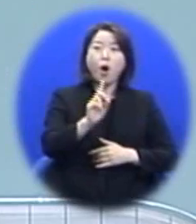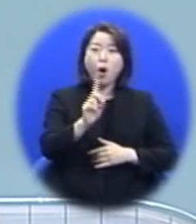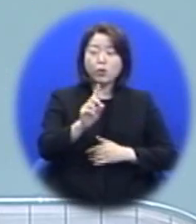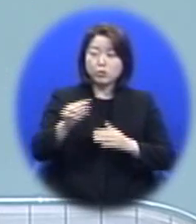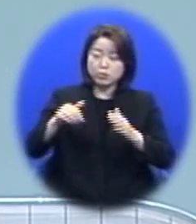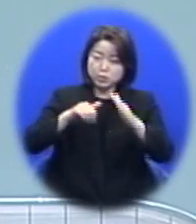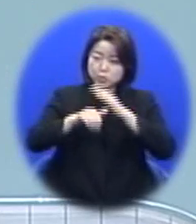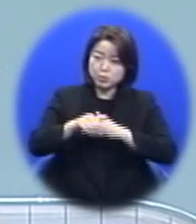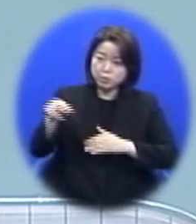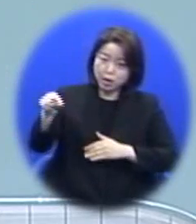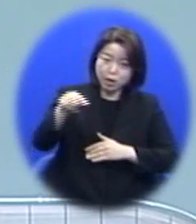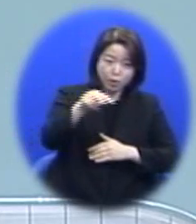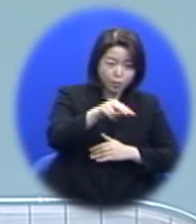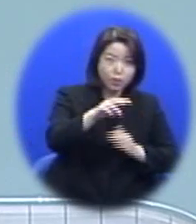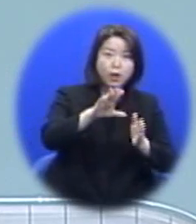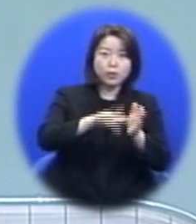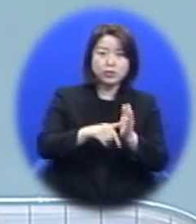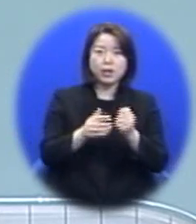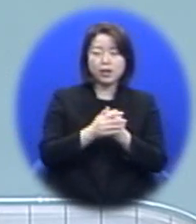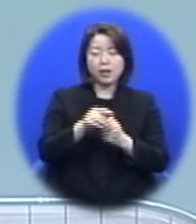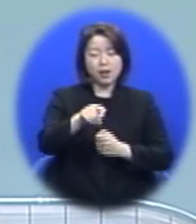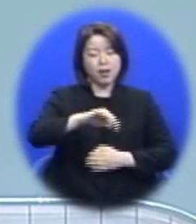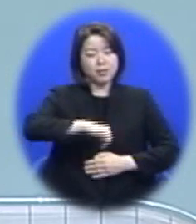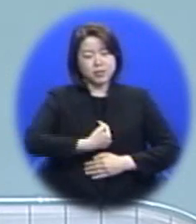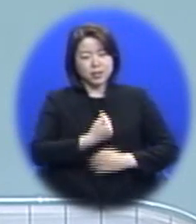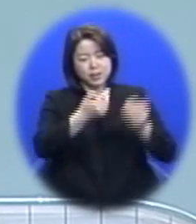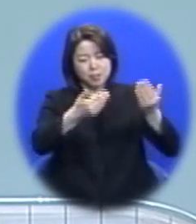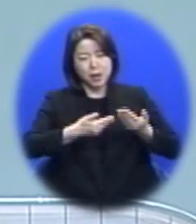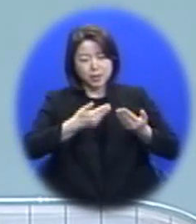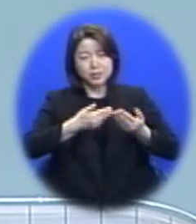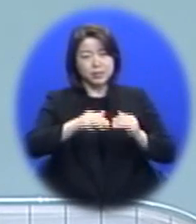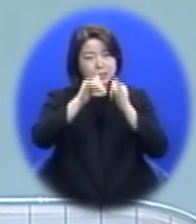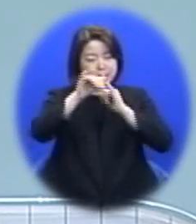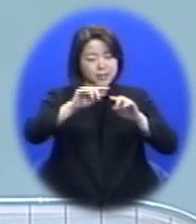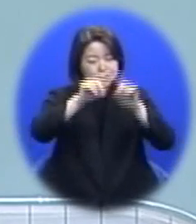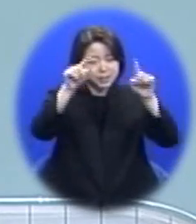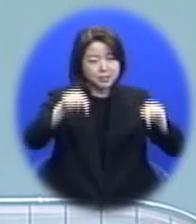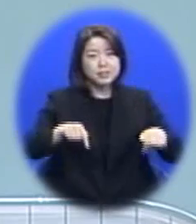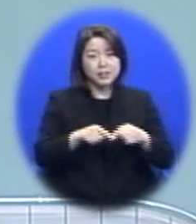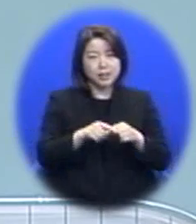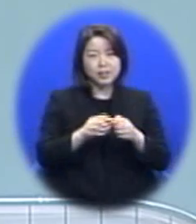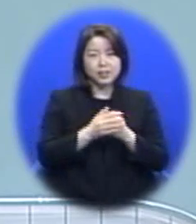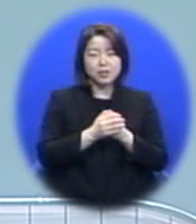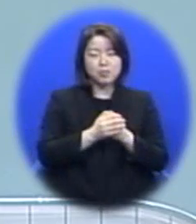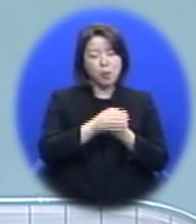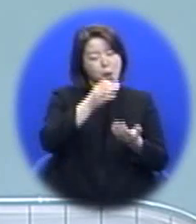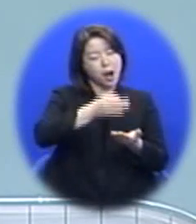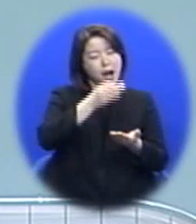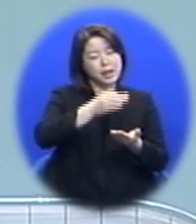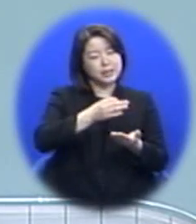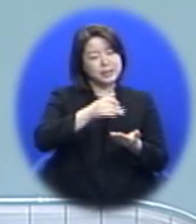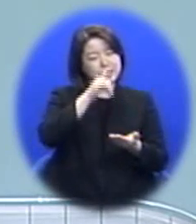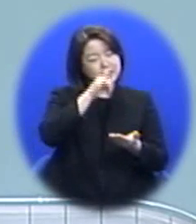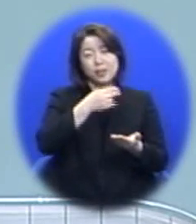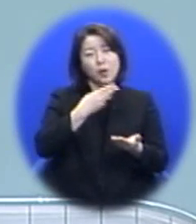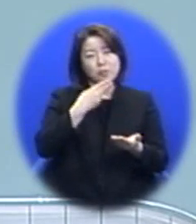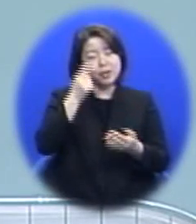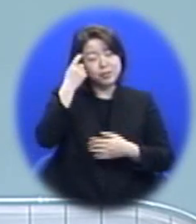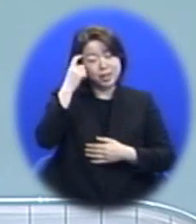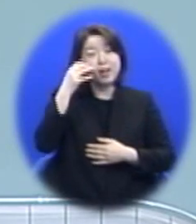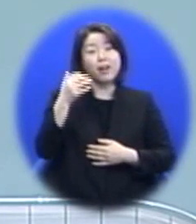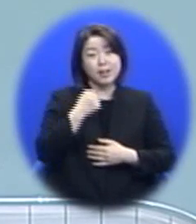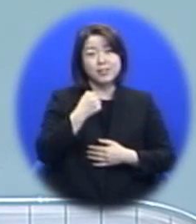올라오는데 그 선수는 자기가 받은 상이 뭐 별로 이렇게 가치가 있는 게 아니라고 생각해서